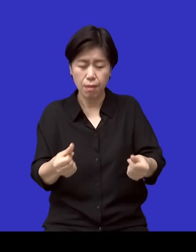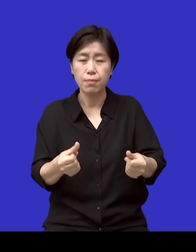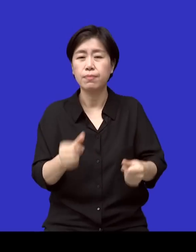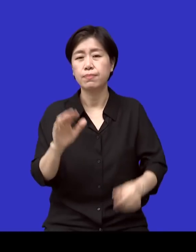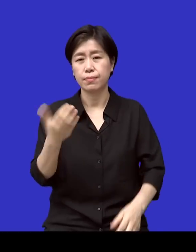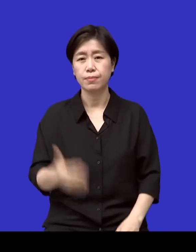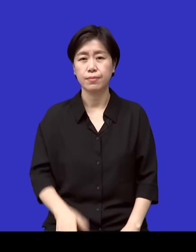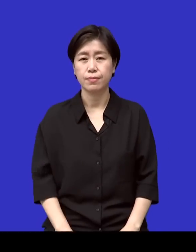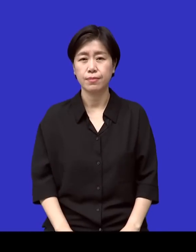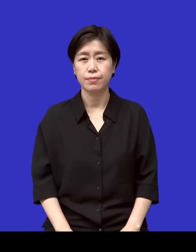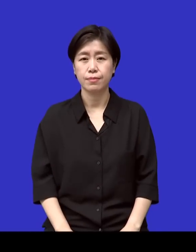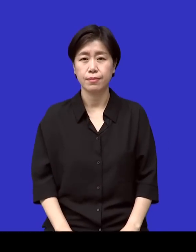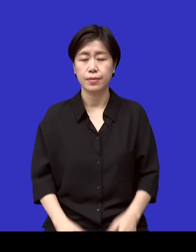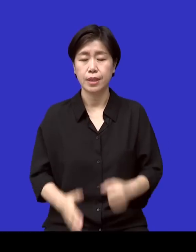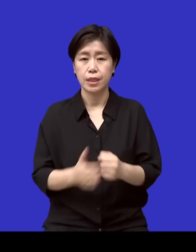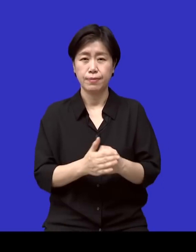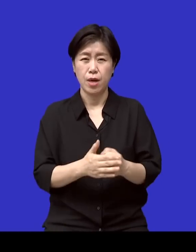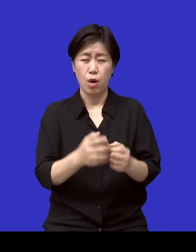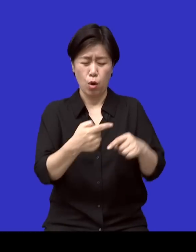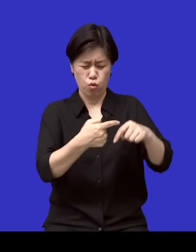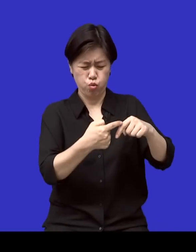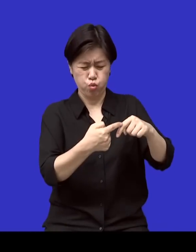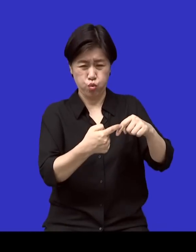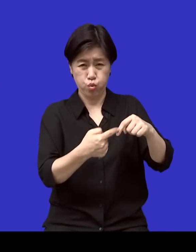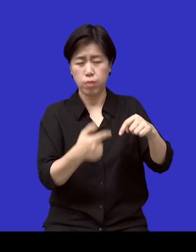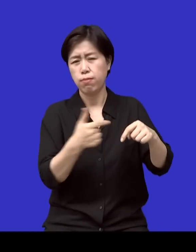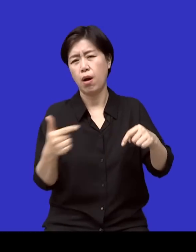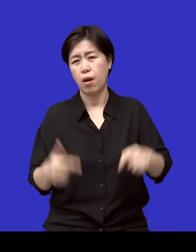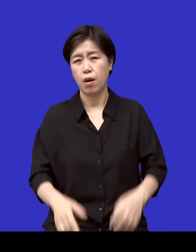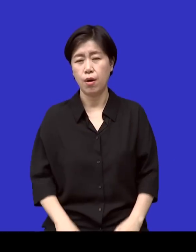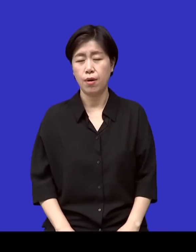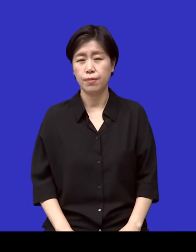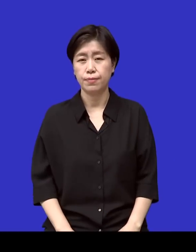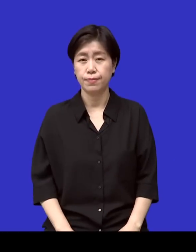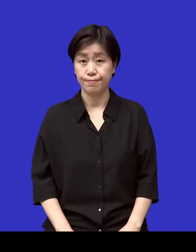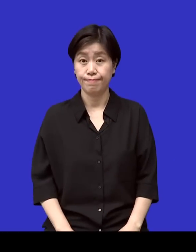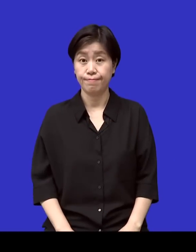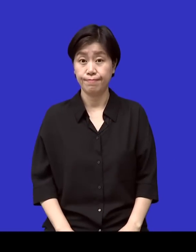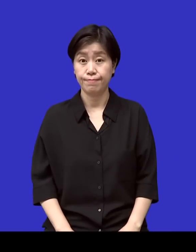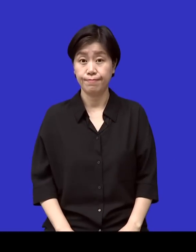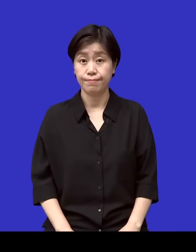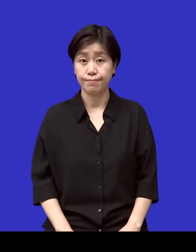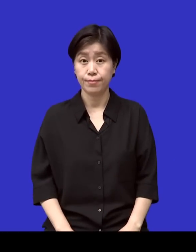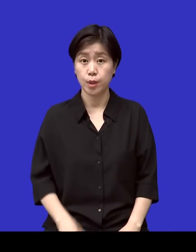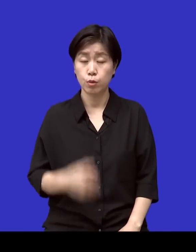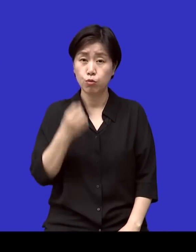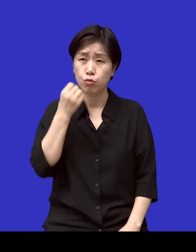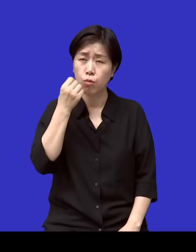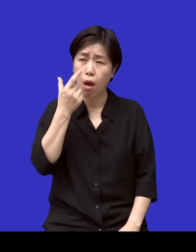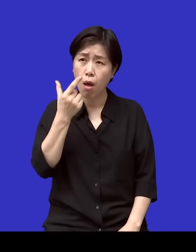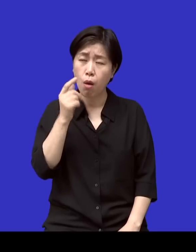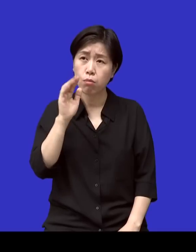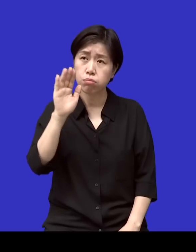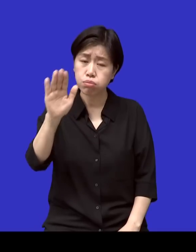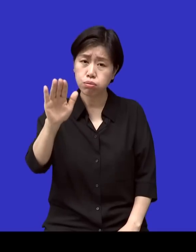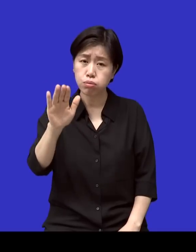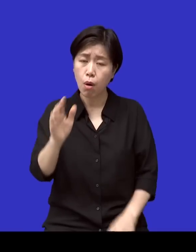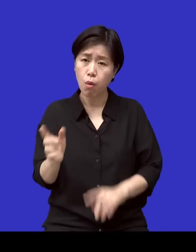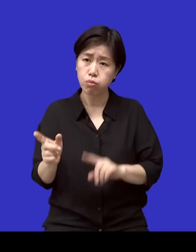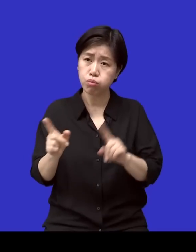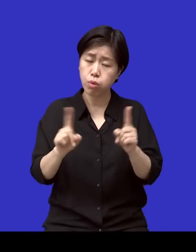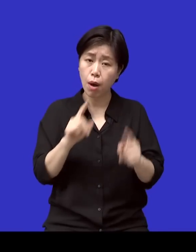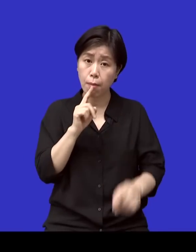이제 수술을 좀 큰 수술을 했었고요. 예. 근데 이게 사실 6개월이면 사실 낫는다고 했는데 제가 예.